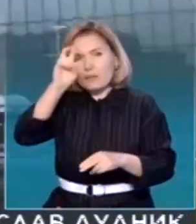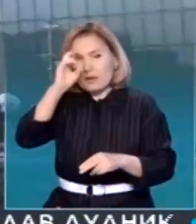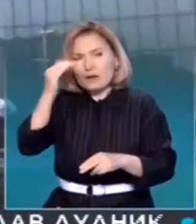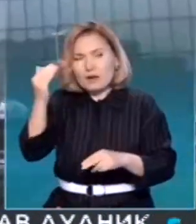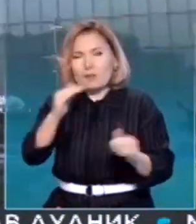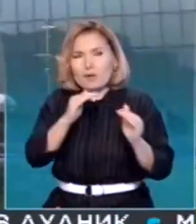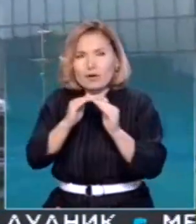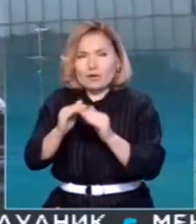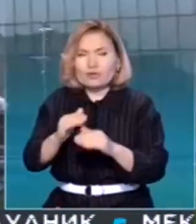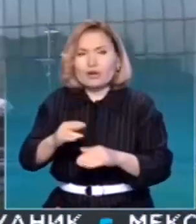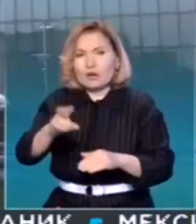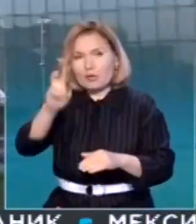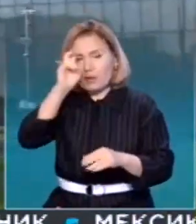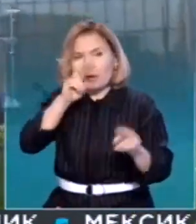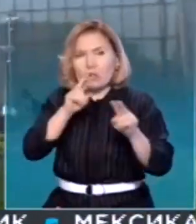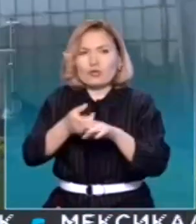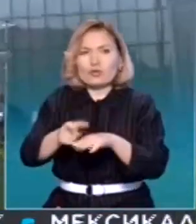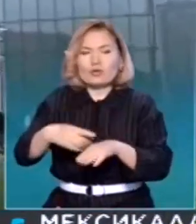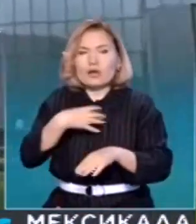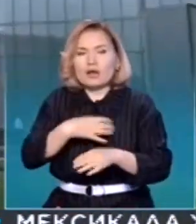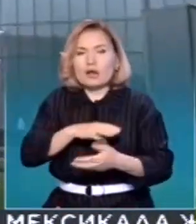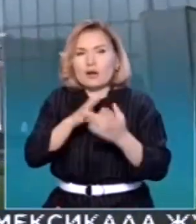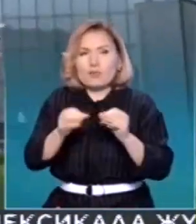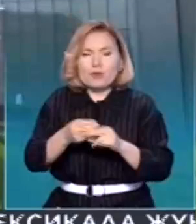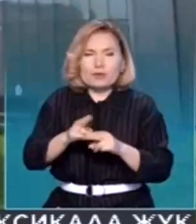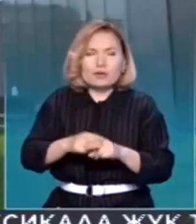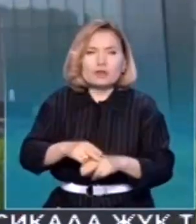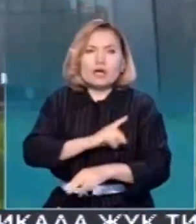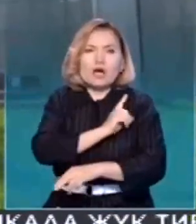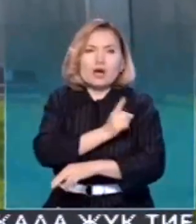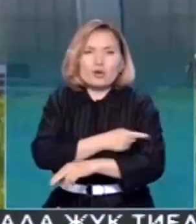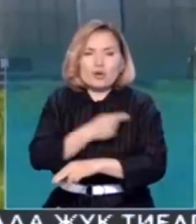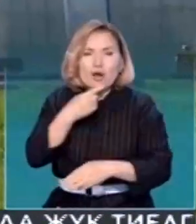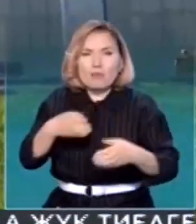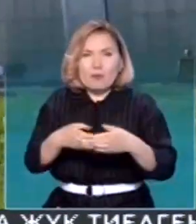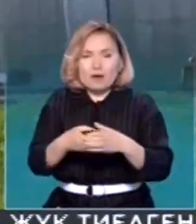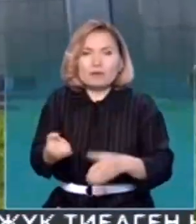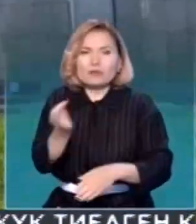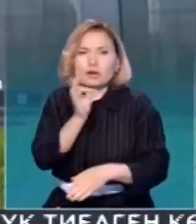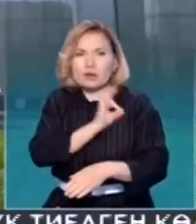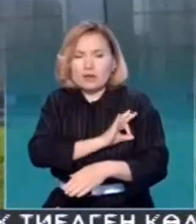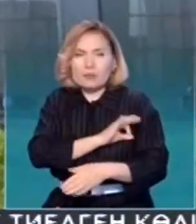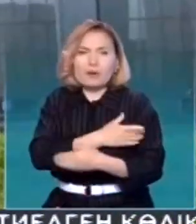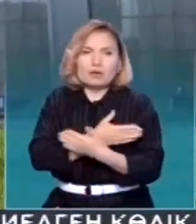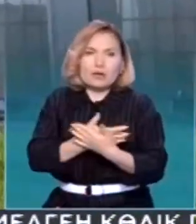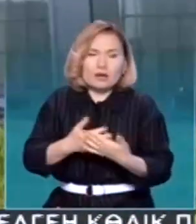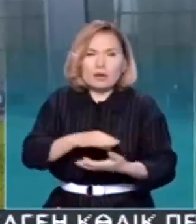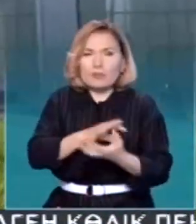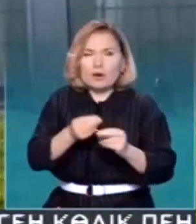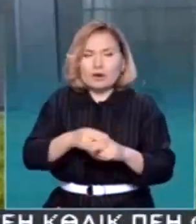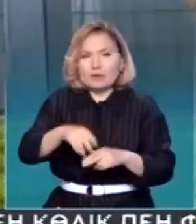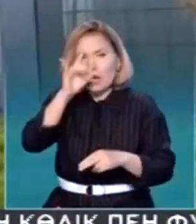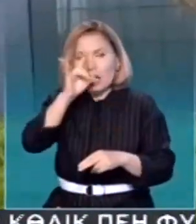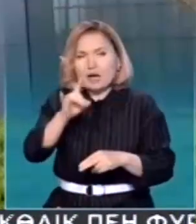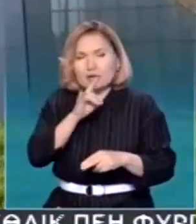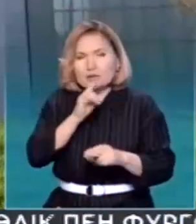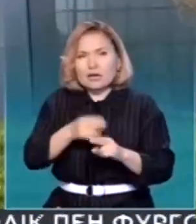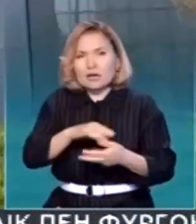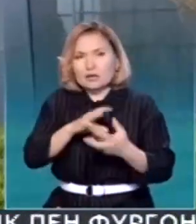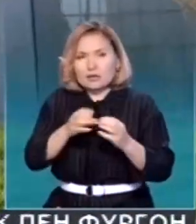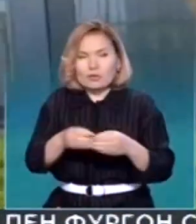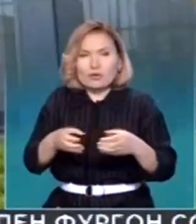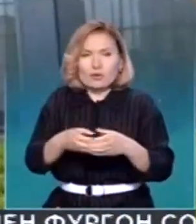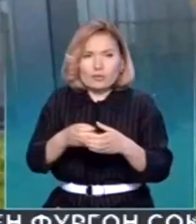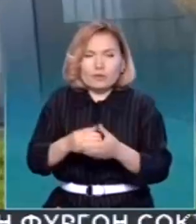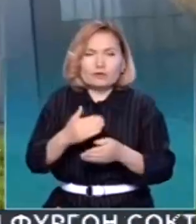меншігінде болуы шарт. Бұл қауіпсіздік үшін маңызды. Одан бөлек күштік құрылымдар пайдаланатын өнімдерді сатып алу кезінде отандық өндірушілерге